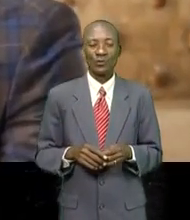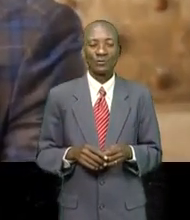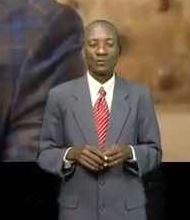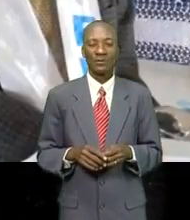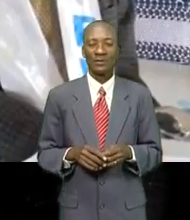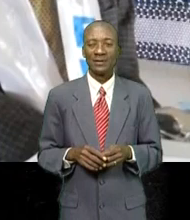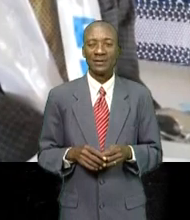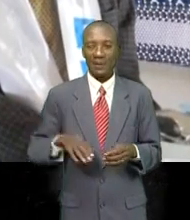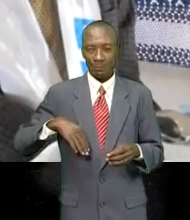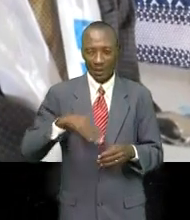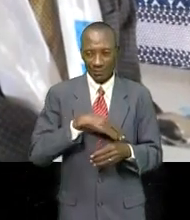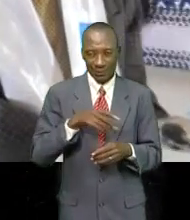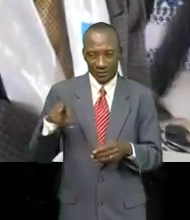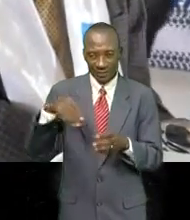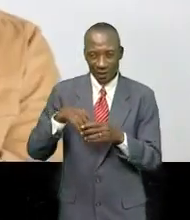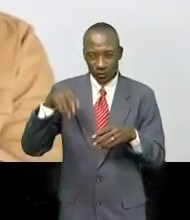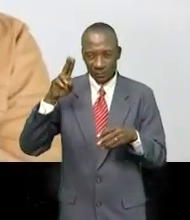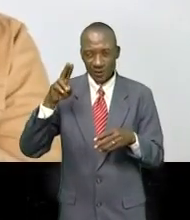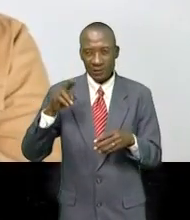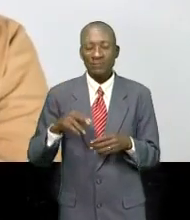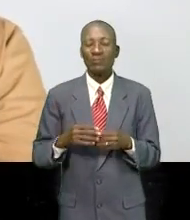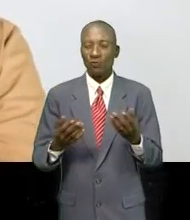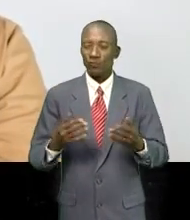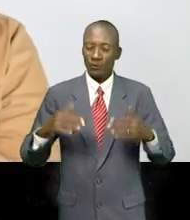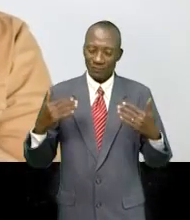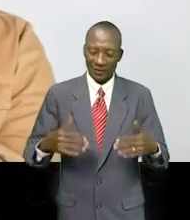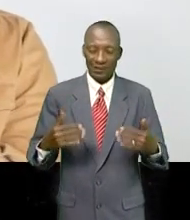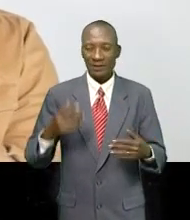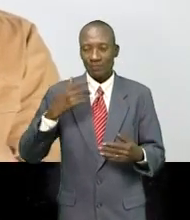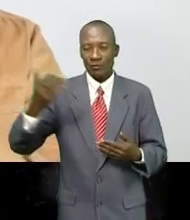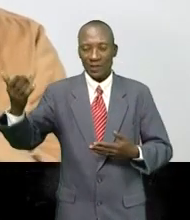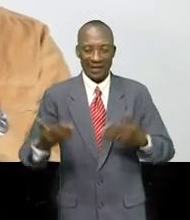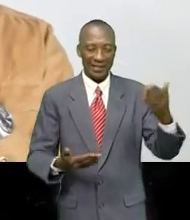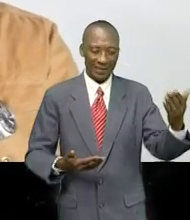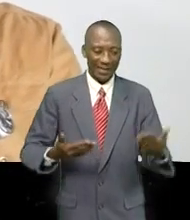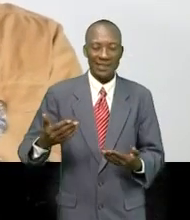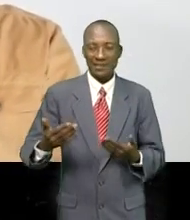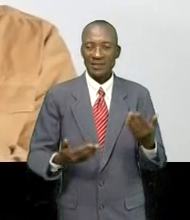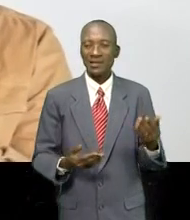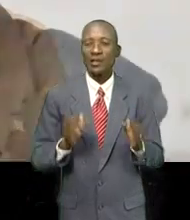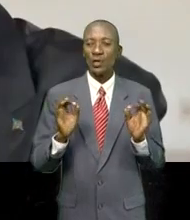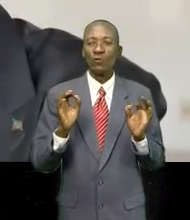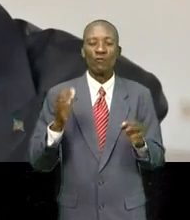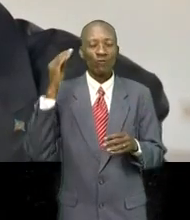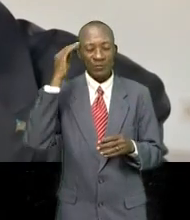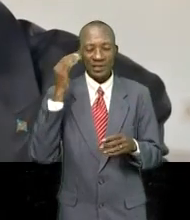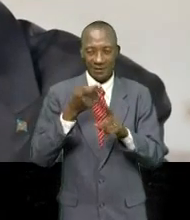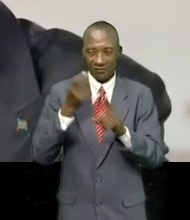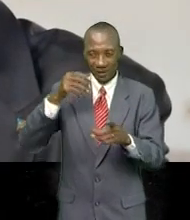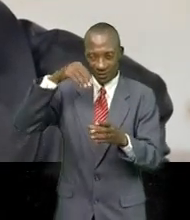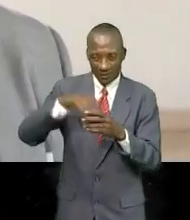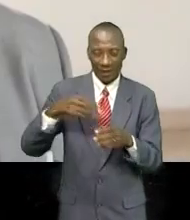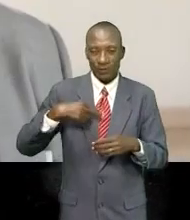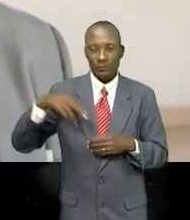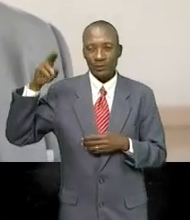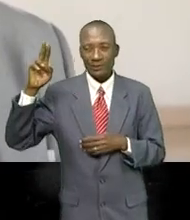cette plateforme, Laura Batoumona, de les exhorter à mieux se comporter au travers les actions qu'ils auront à mener au